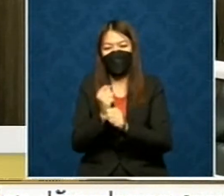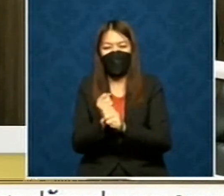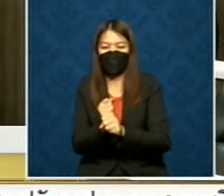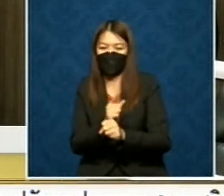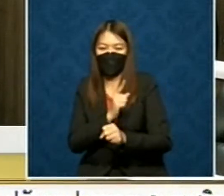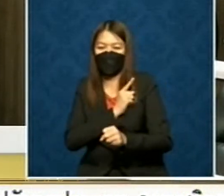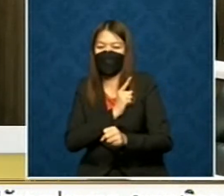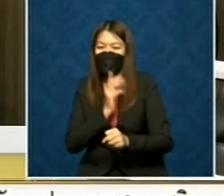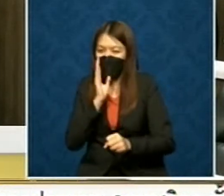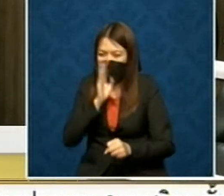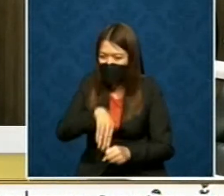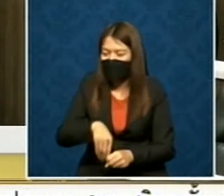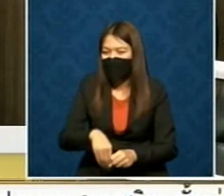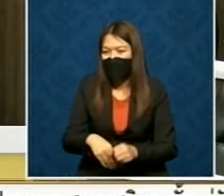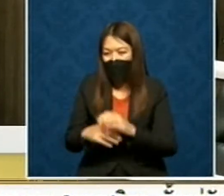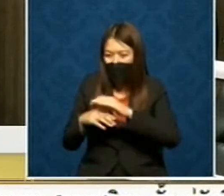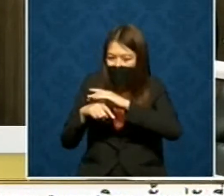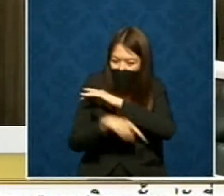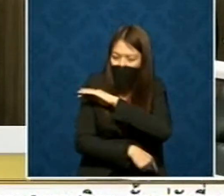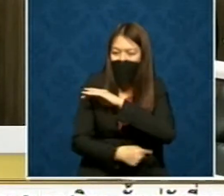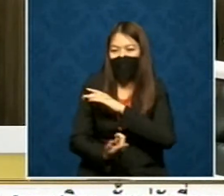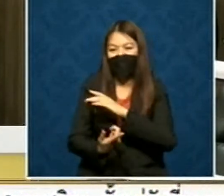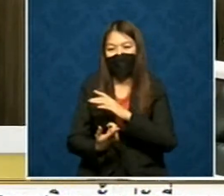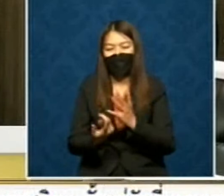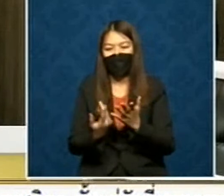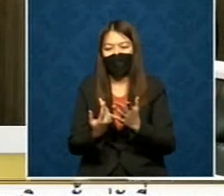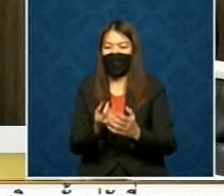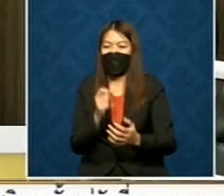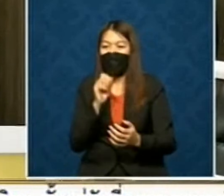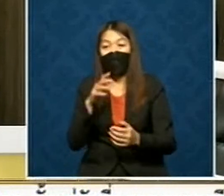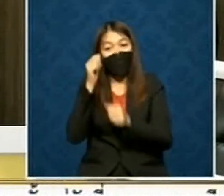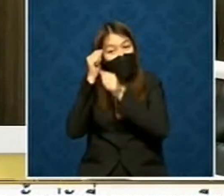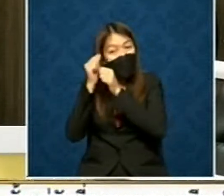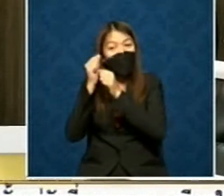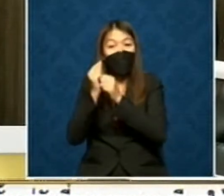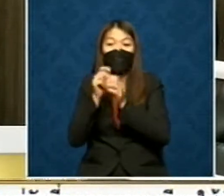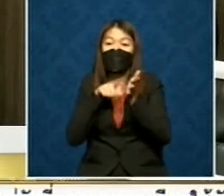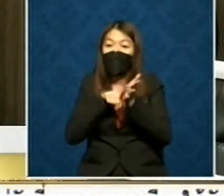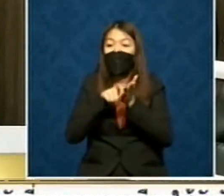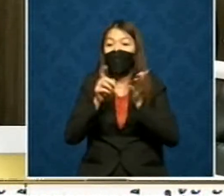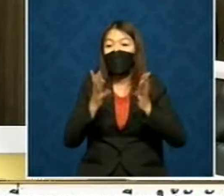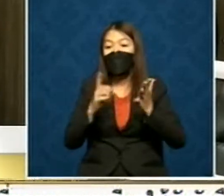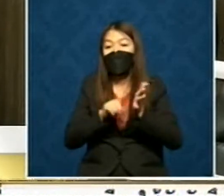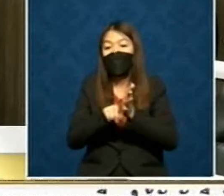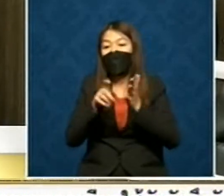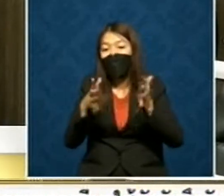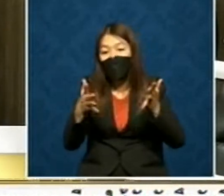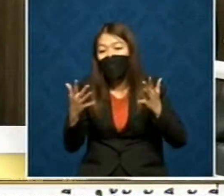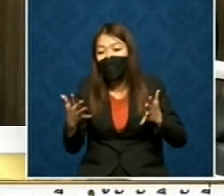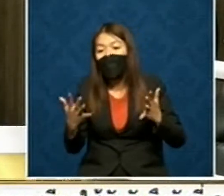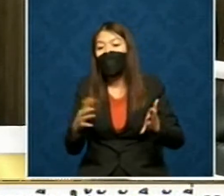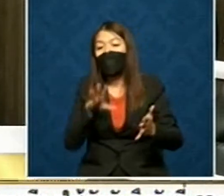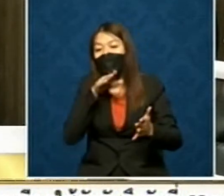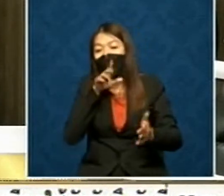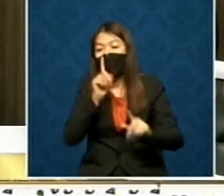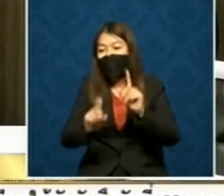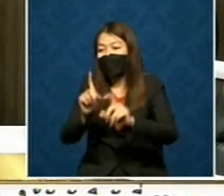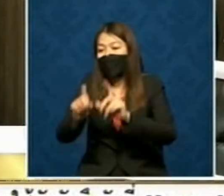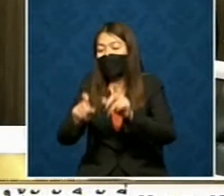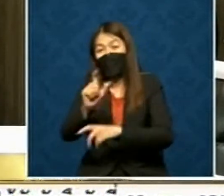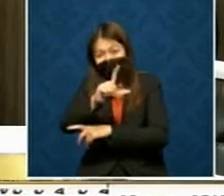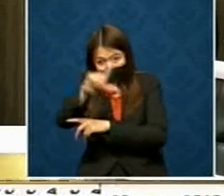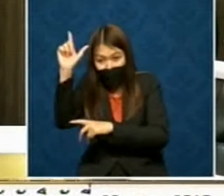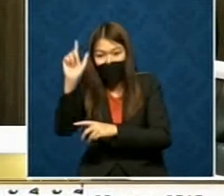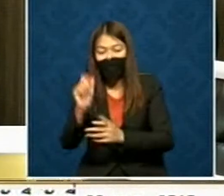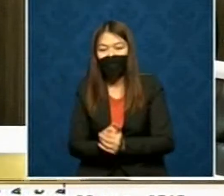มันนั่วขนาดไหน ที่ท่องentinican ปีวาไมมี ASFแต่หมูหายไปเป็ลานๆตัวกษณสกรณเจ้งพังพิด